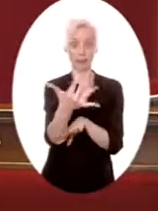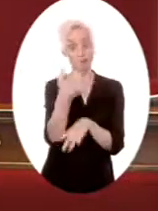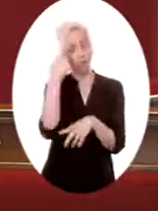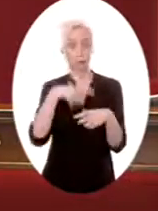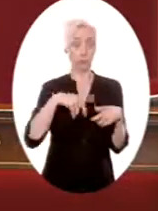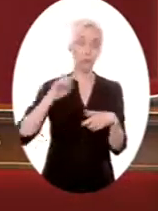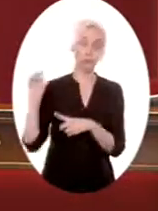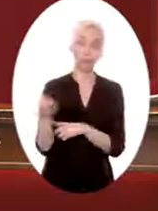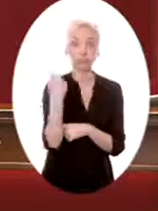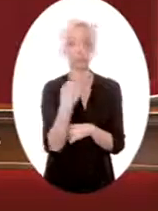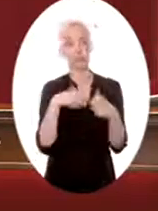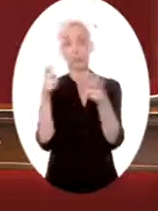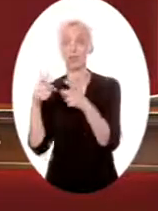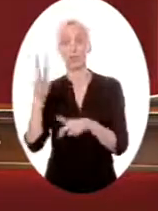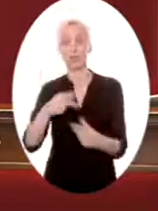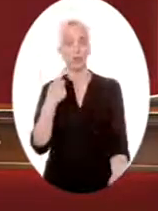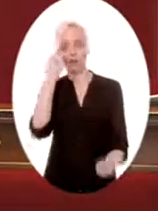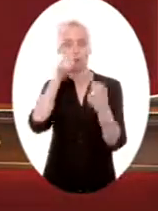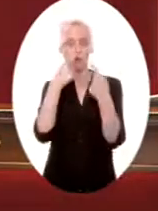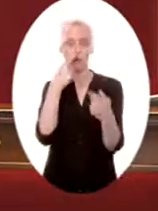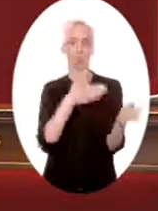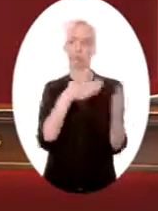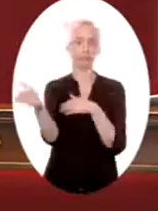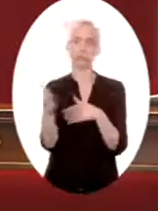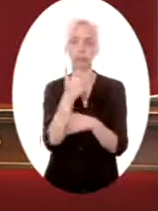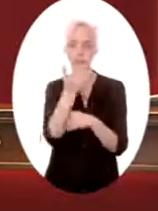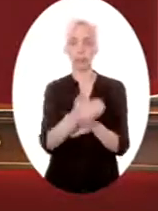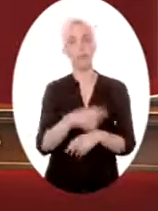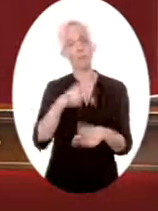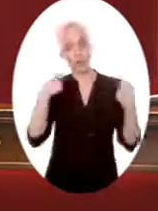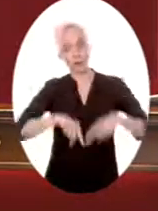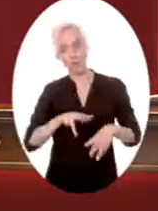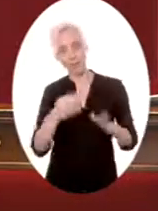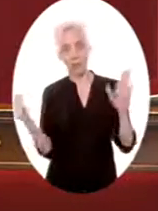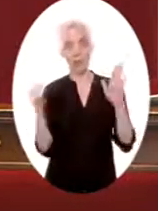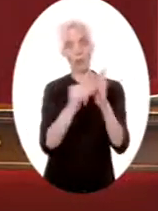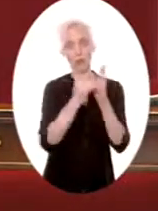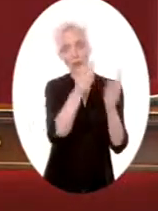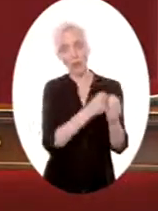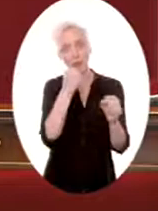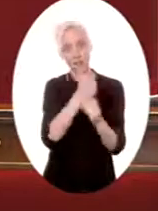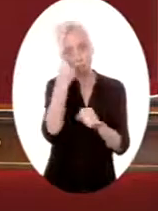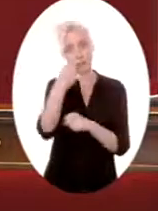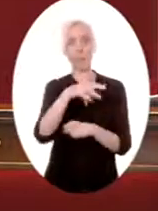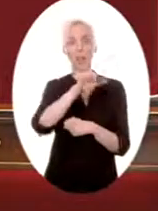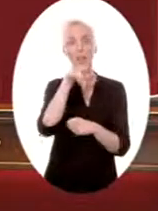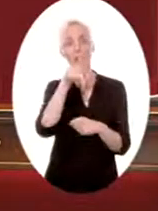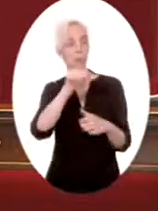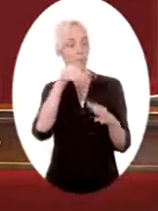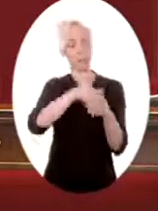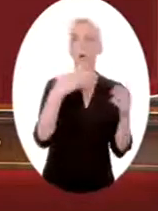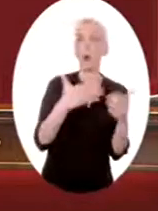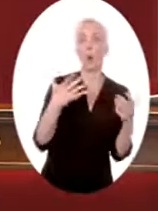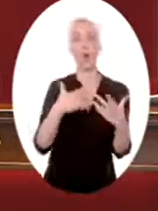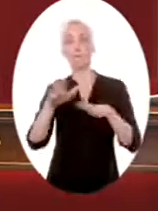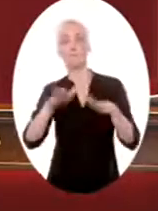infrastructures n'est plus un objectif crédible le gouvernement prendra une ordonnance pour définir le contenu des agendas les modalités les